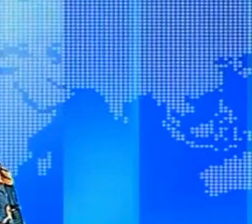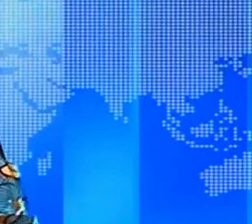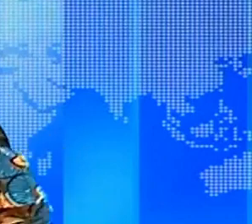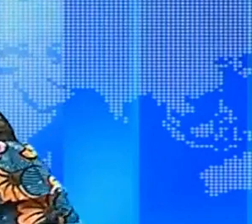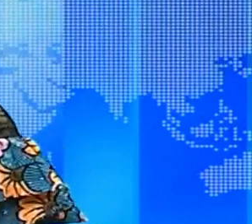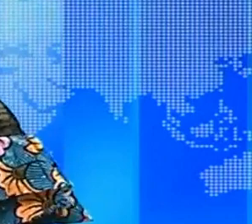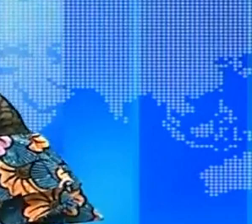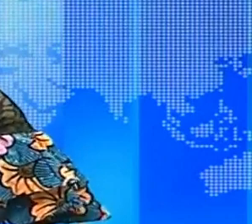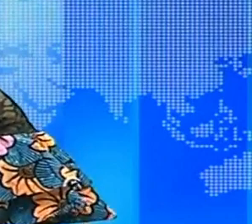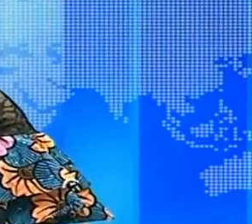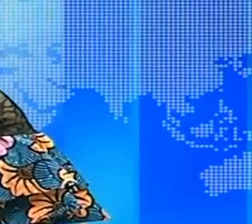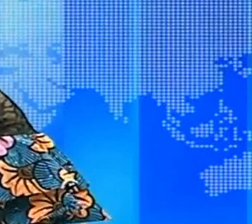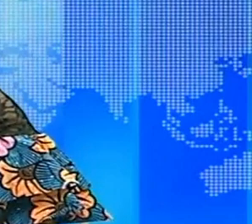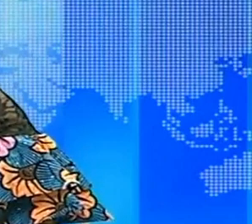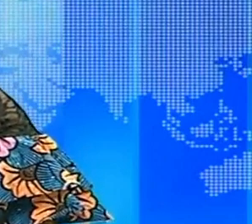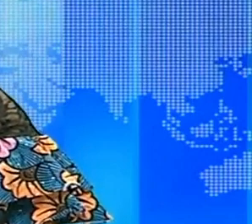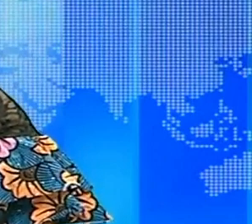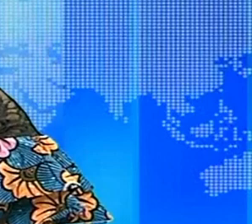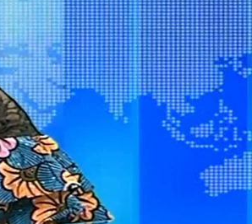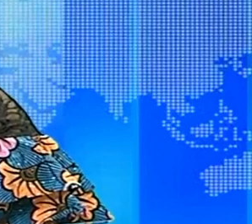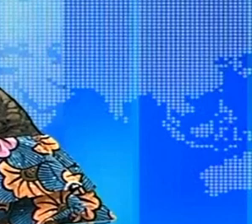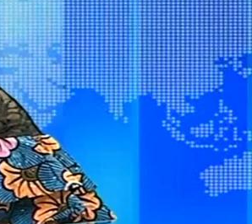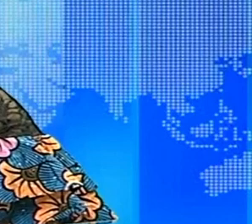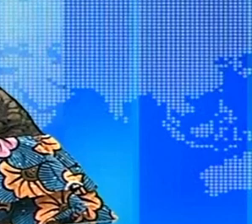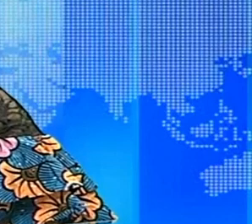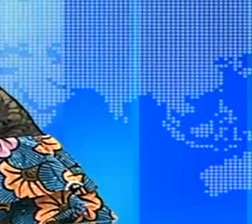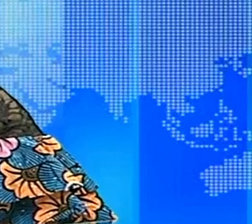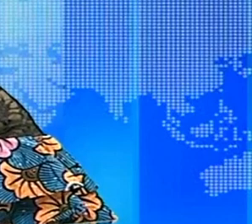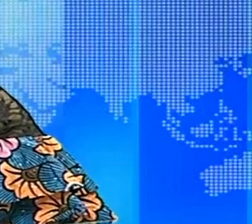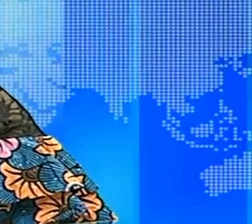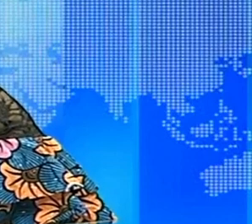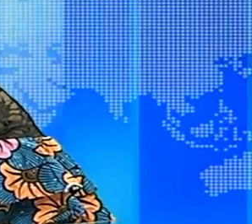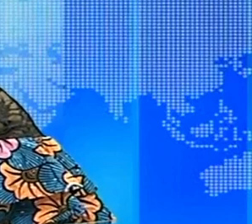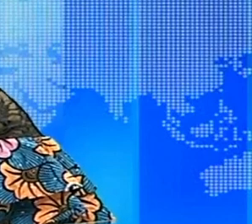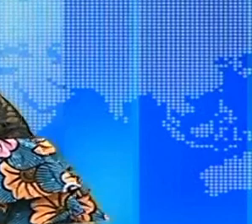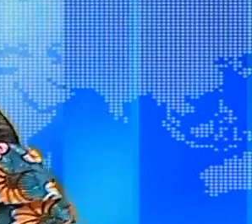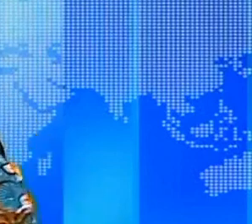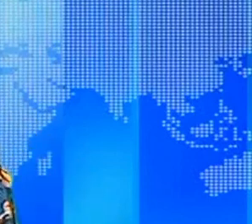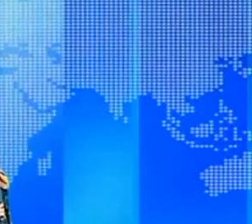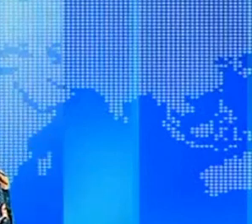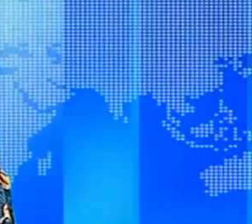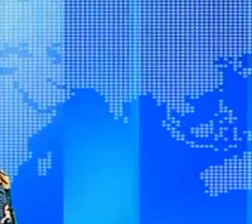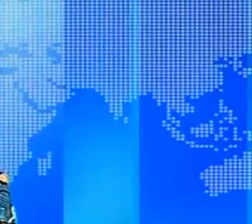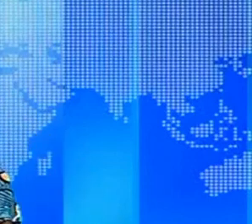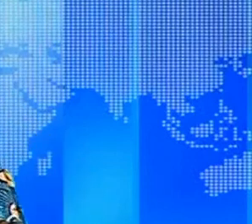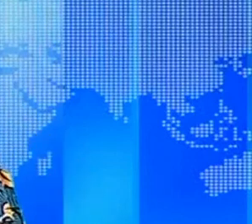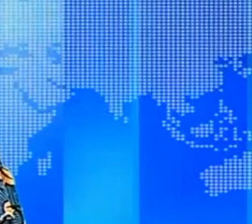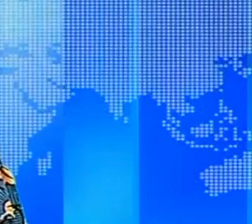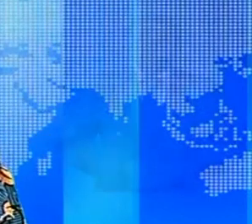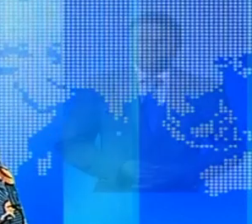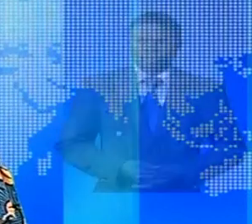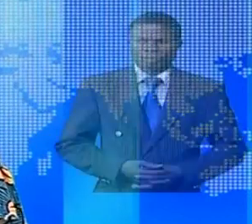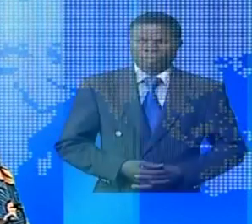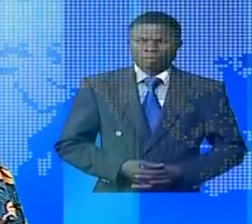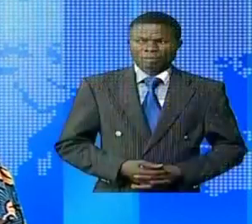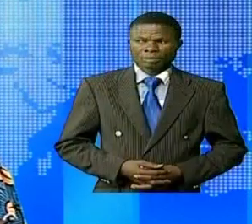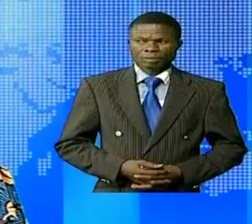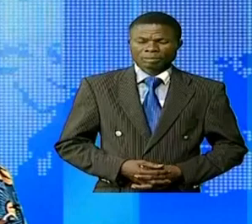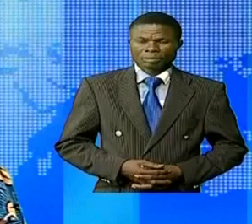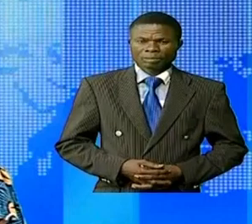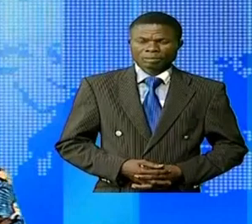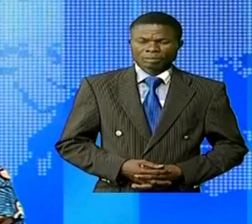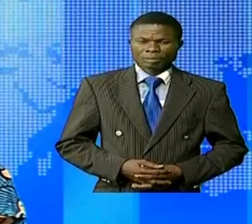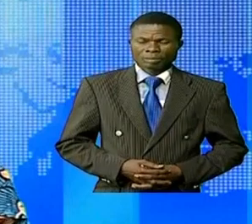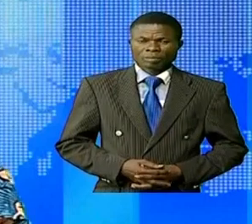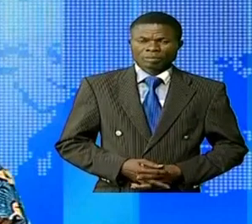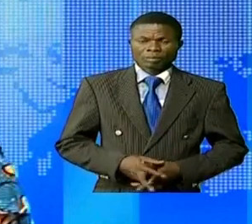journal. Après Bokoté, le Premier ministre Jean-Michel Sama Lukonde est revenu à Boindé, chef lieu de la province de